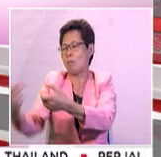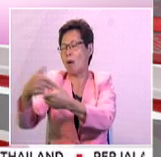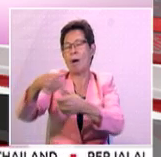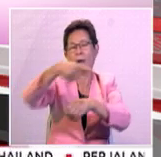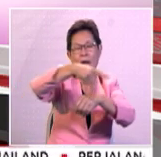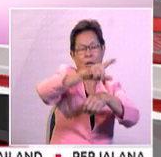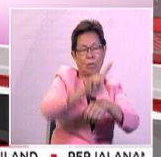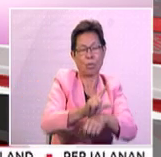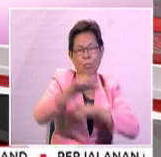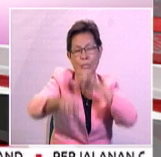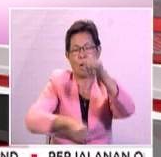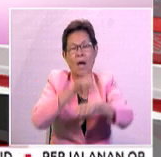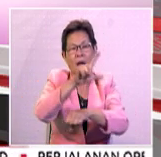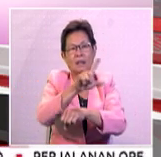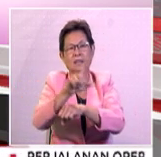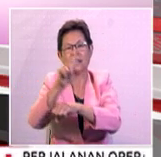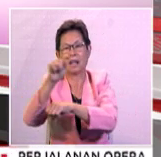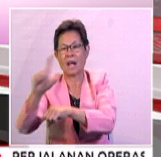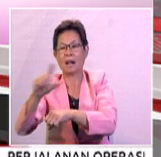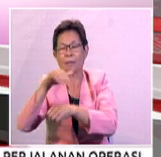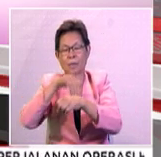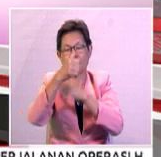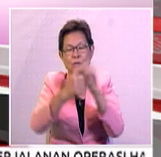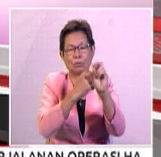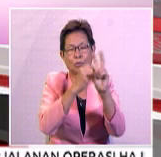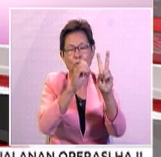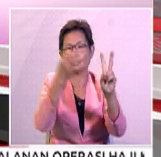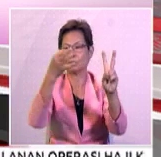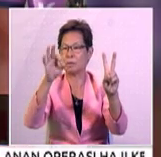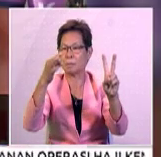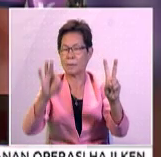di Femina LTDF 2019.